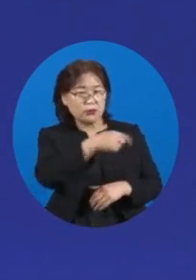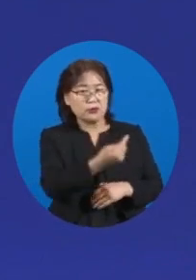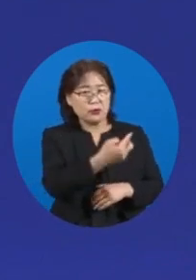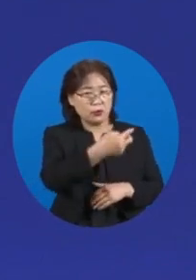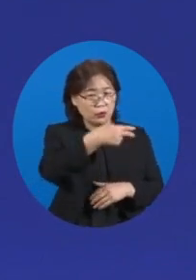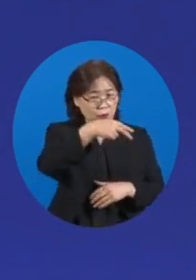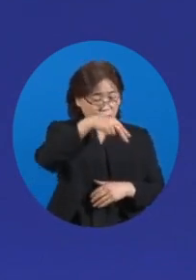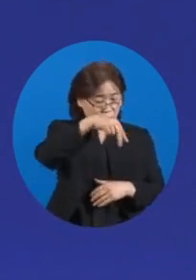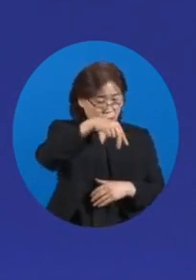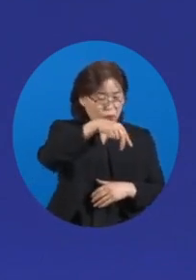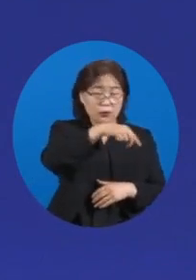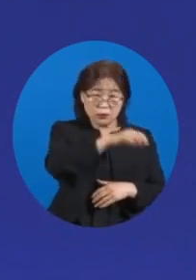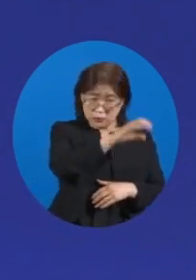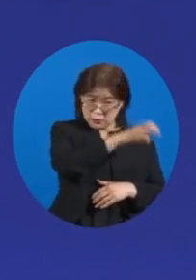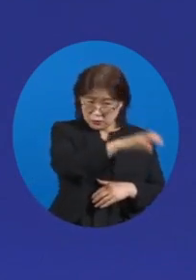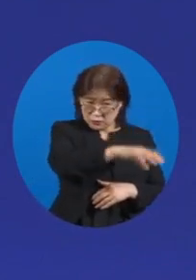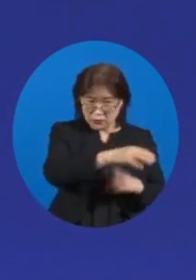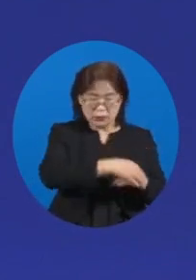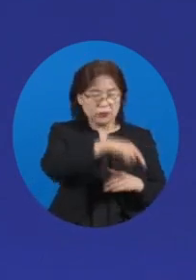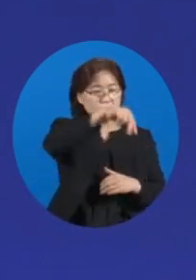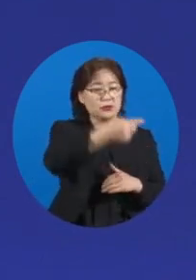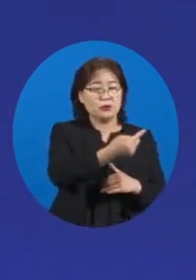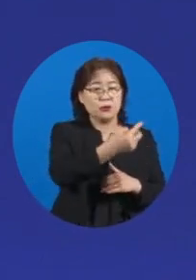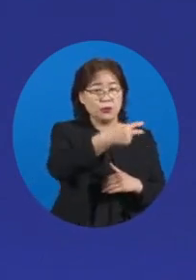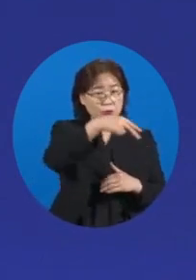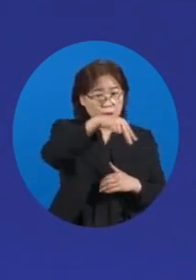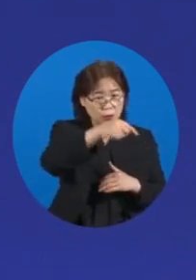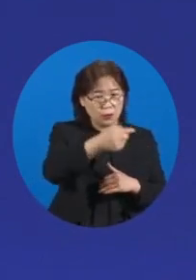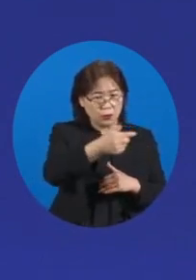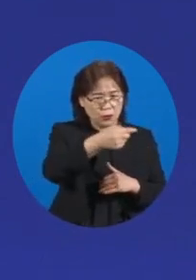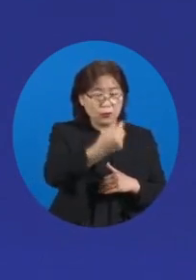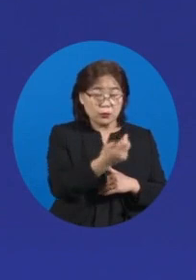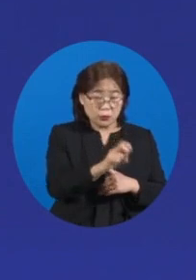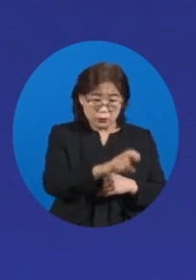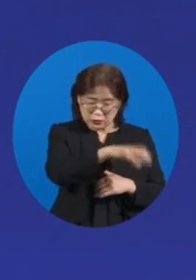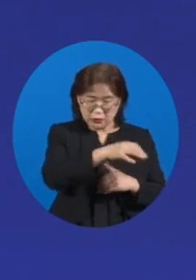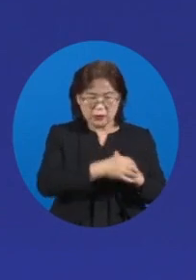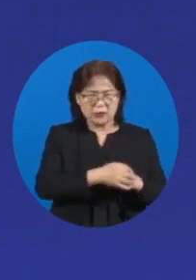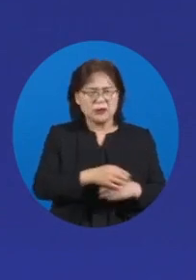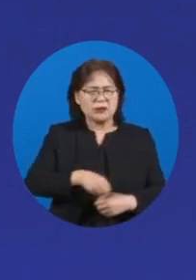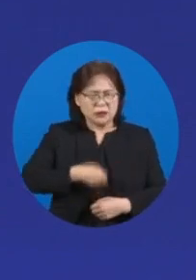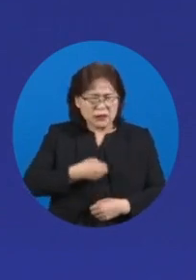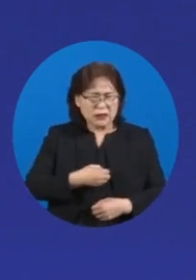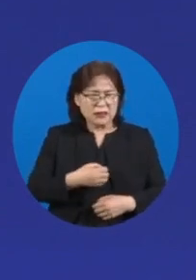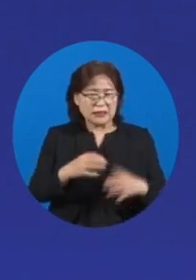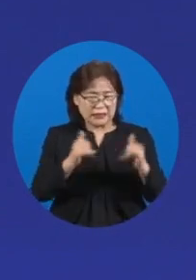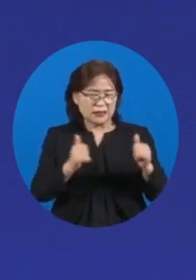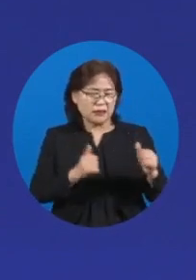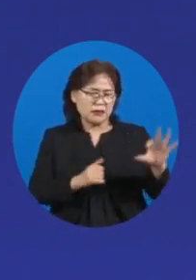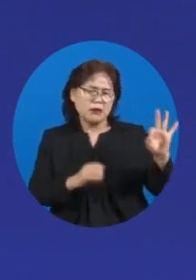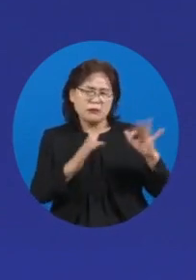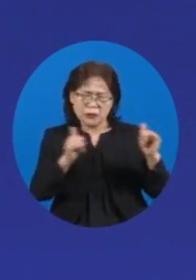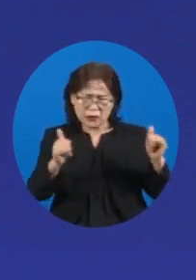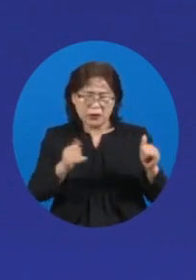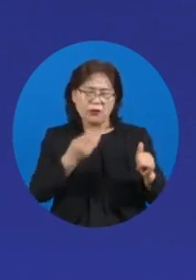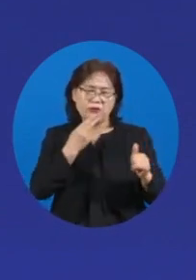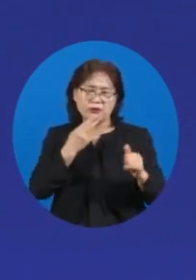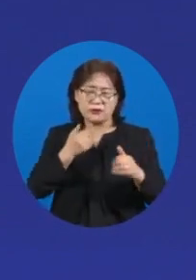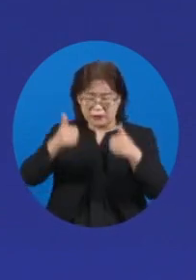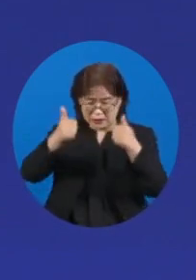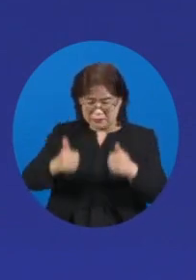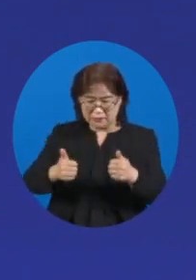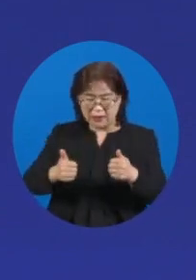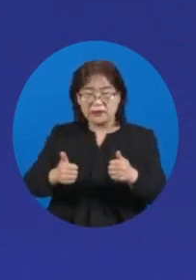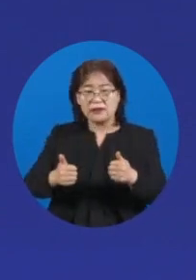10명이 없어서 하나님의 심판을 받아야만 했던 거죠 요런 말라기 3장 12절에